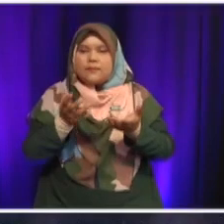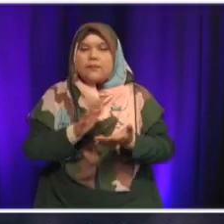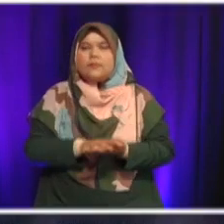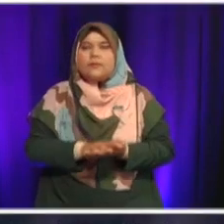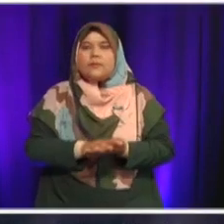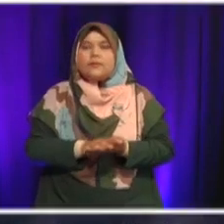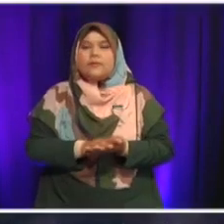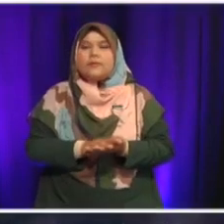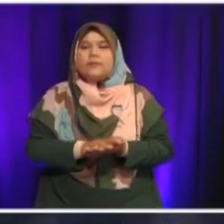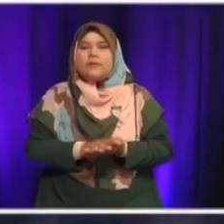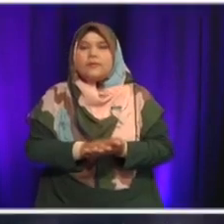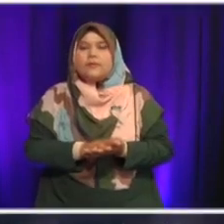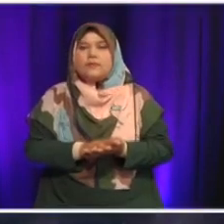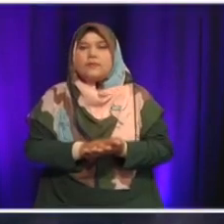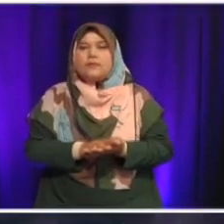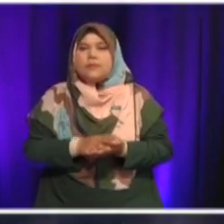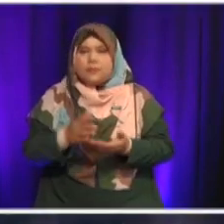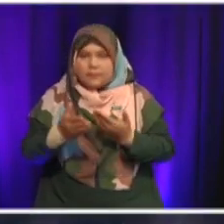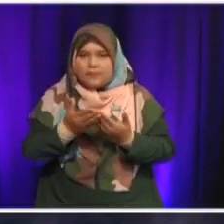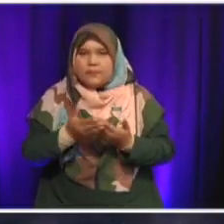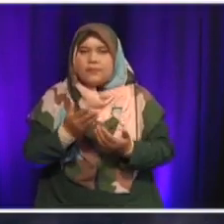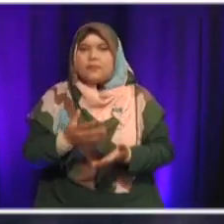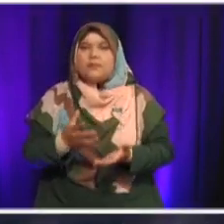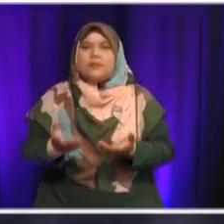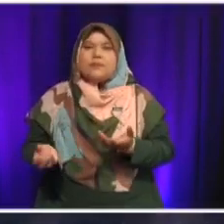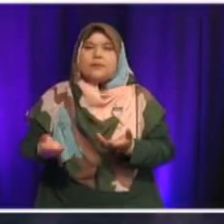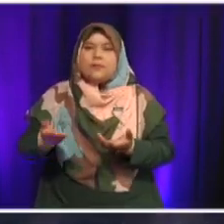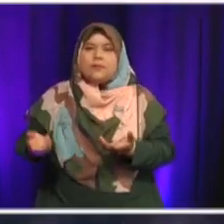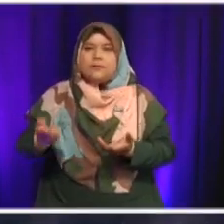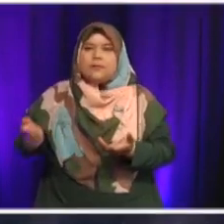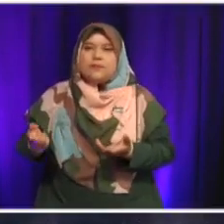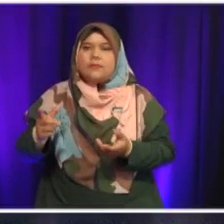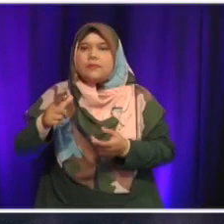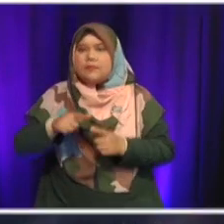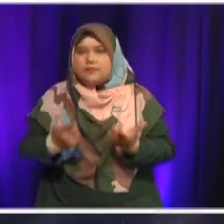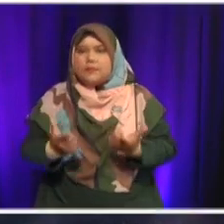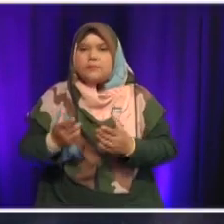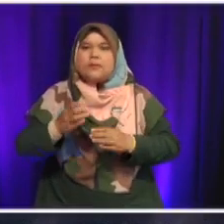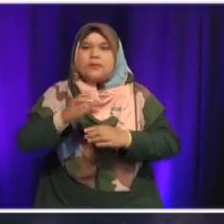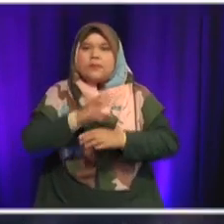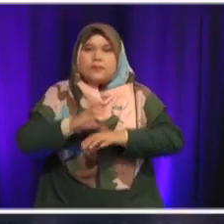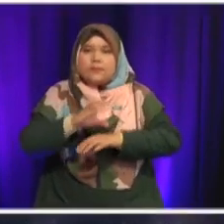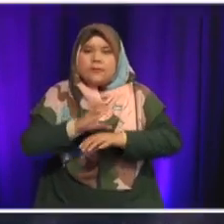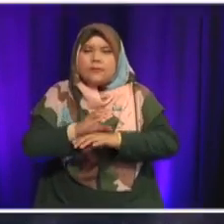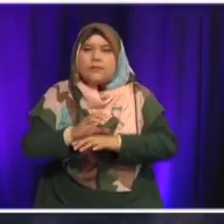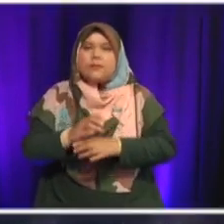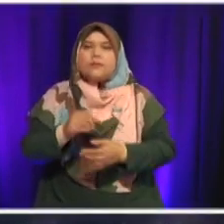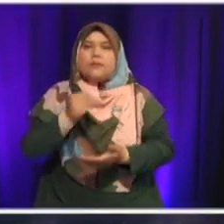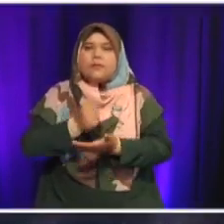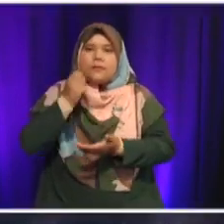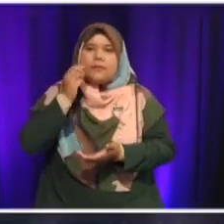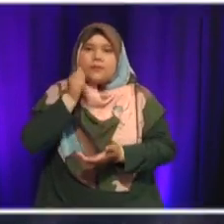jadinya termasuk oleh bahan-bahan mentahnya lain seperti coklat ataupun konflik hancur ataupun